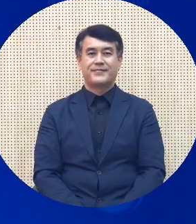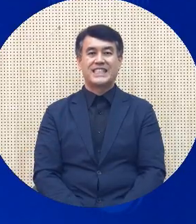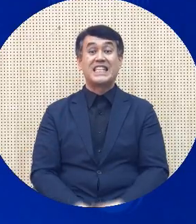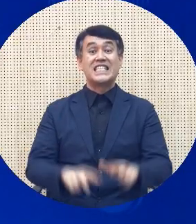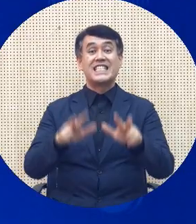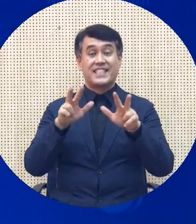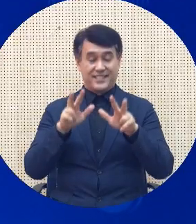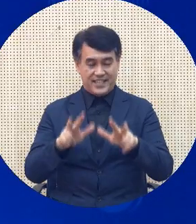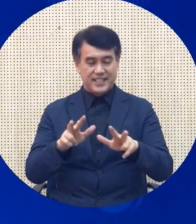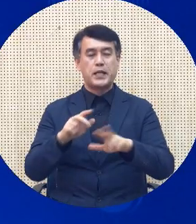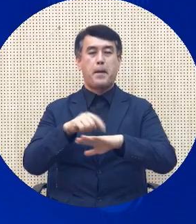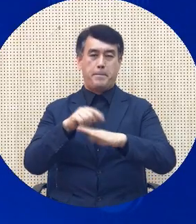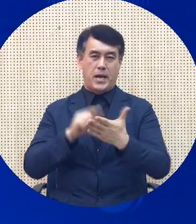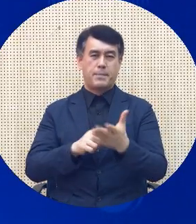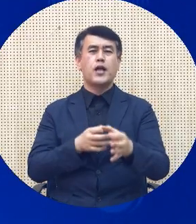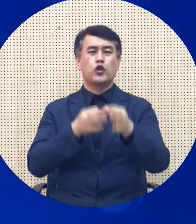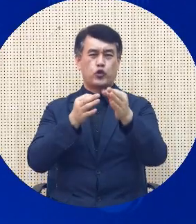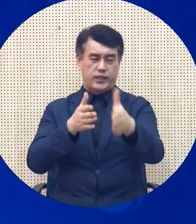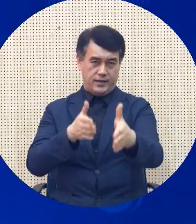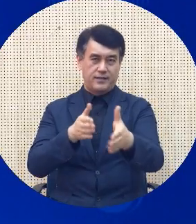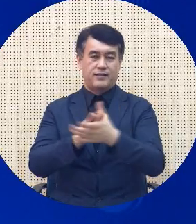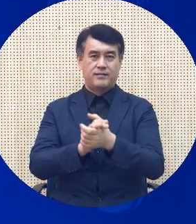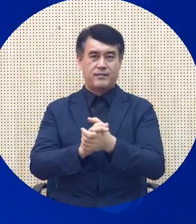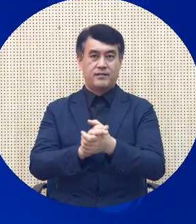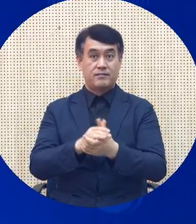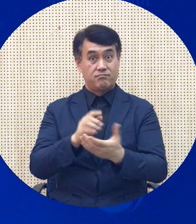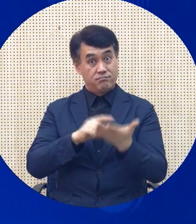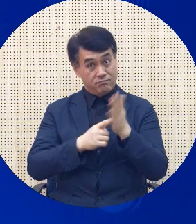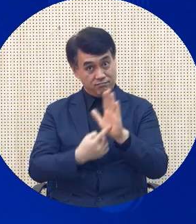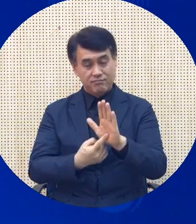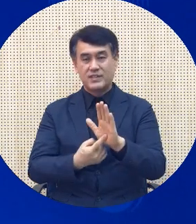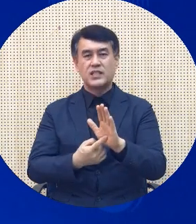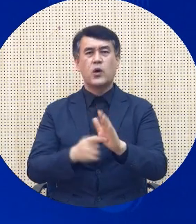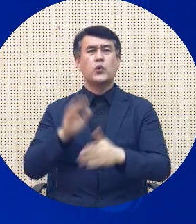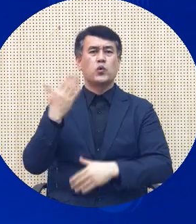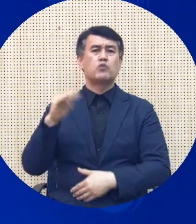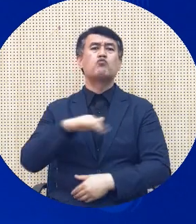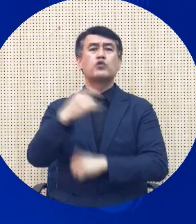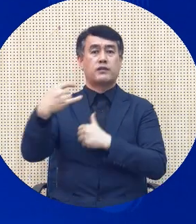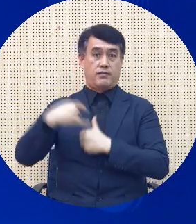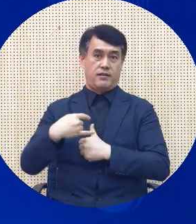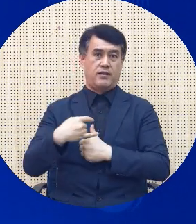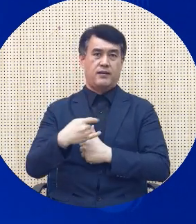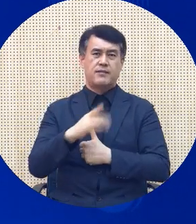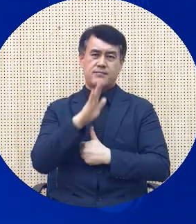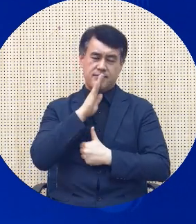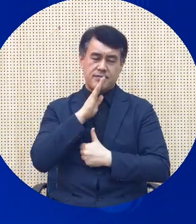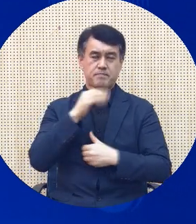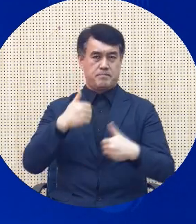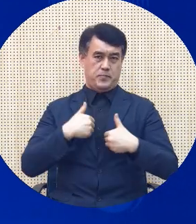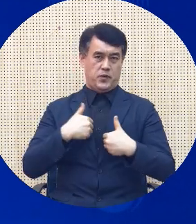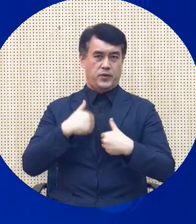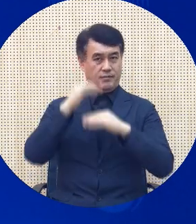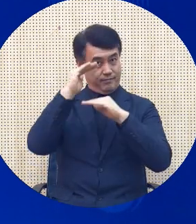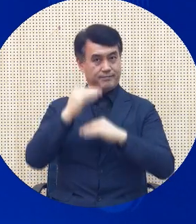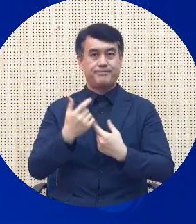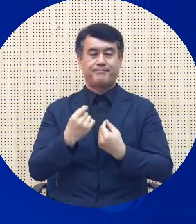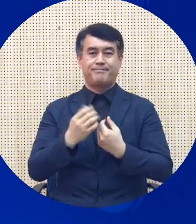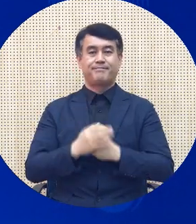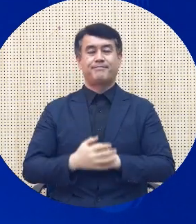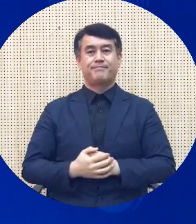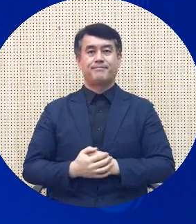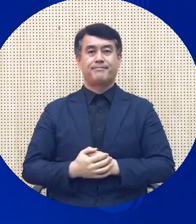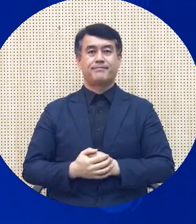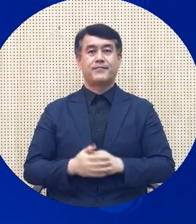네, 이제는 마음에 투자하세요. 이 슬로건이요. 요즘 같은 시대에 참 우리에게 정말 필요한 메시지가 아닐까